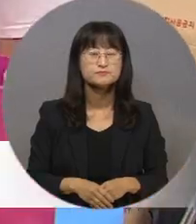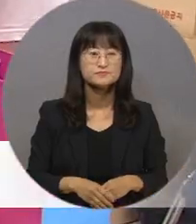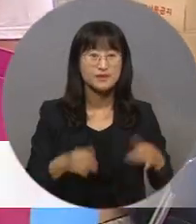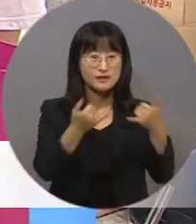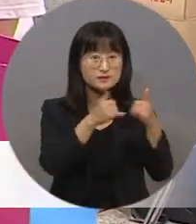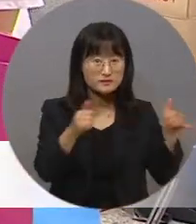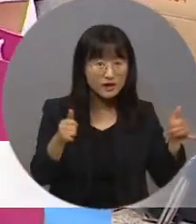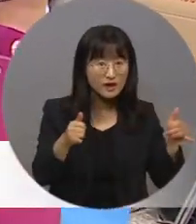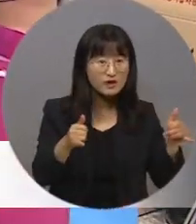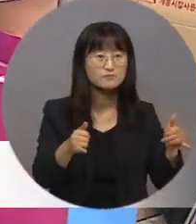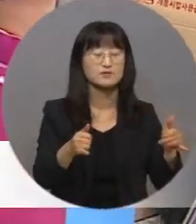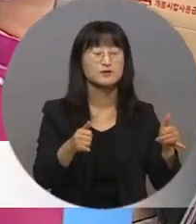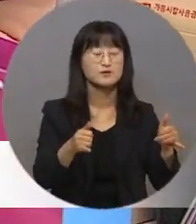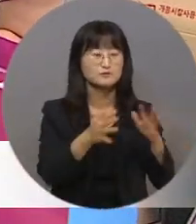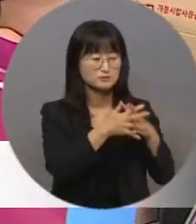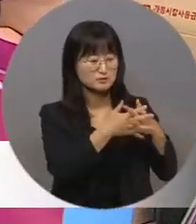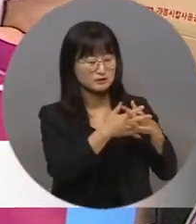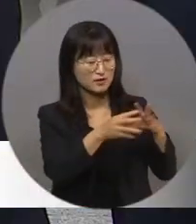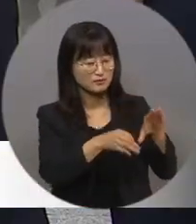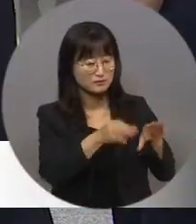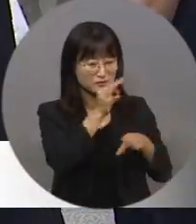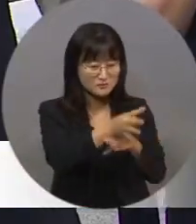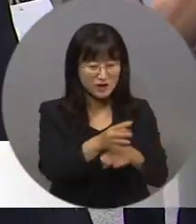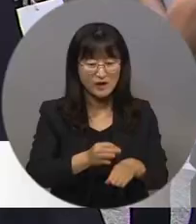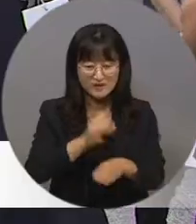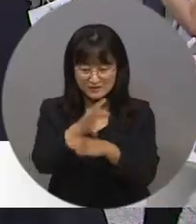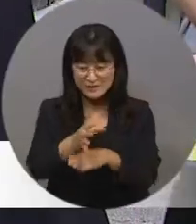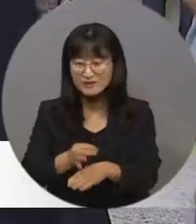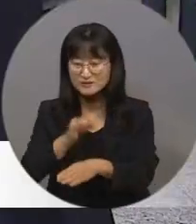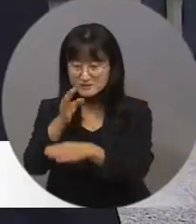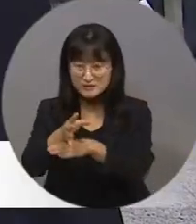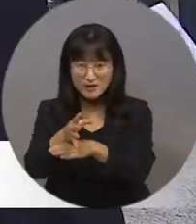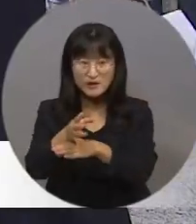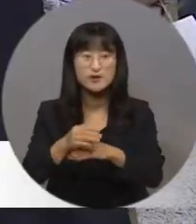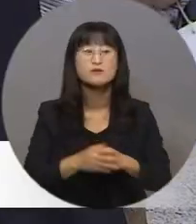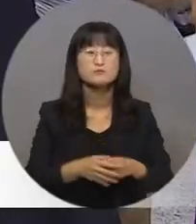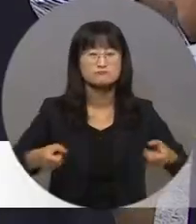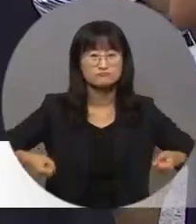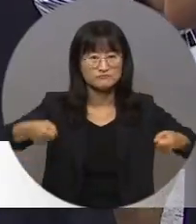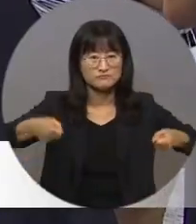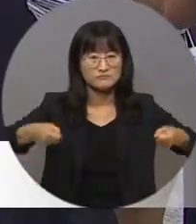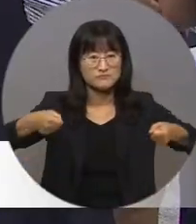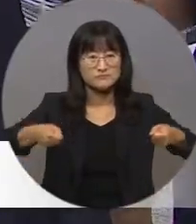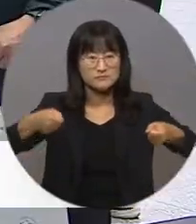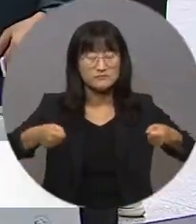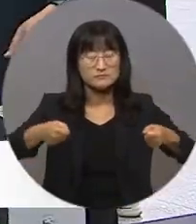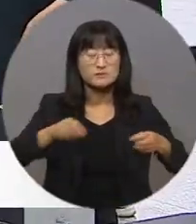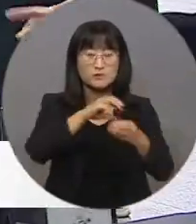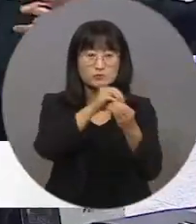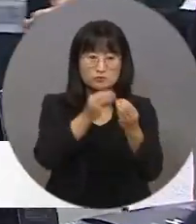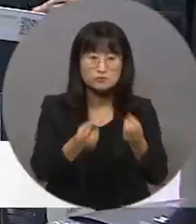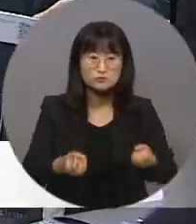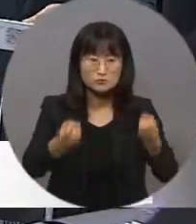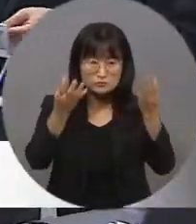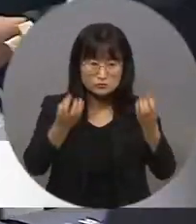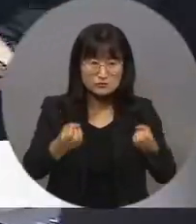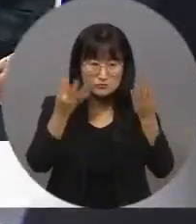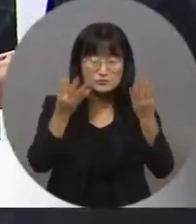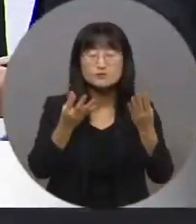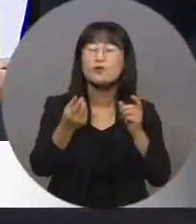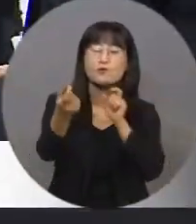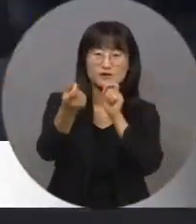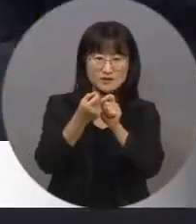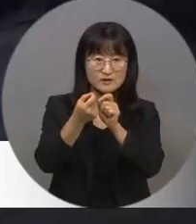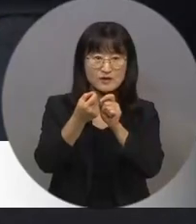사람들이 너도나도 지갑을 꺼내 물건을 구매합니다. 어느덧 양손에는 곧 다가올 한가위만큼이나 넉넉한